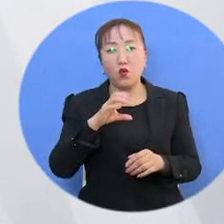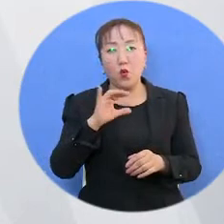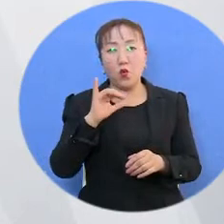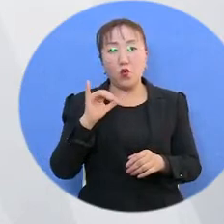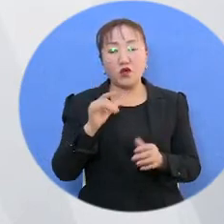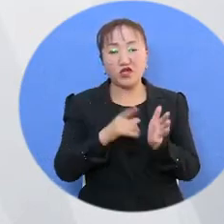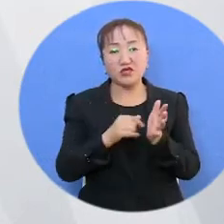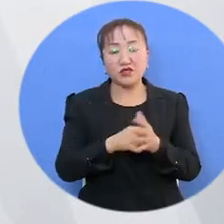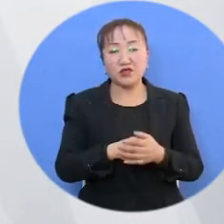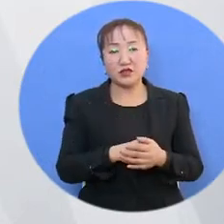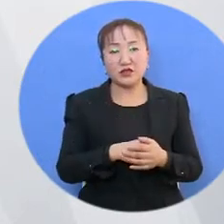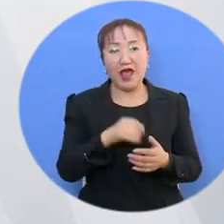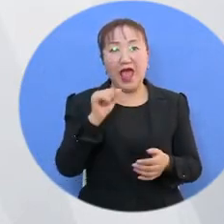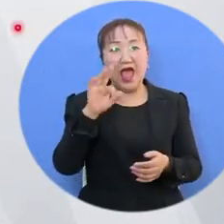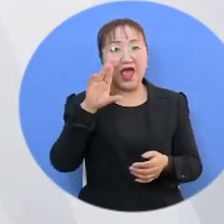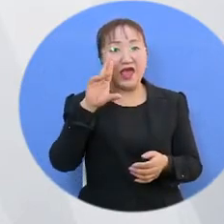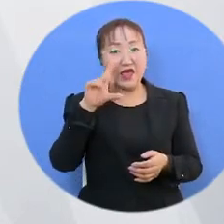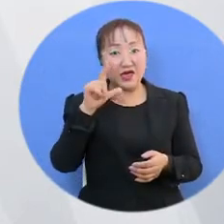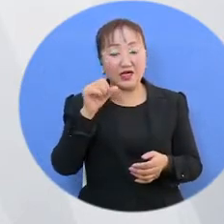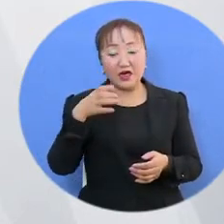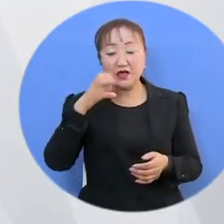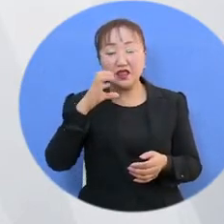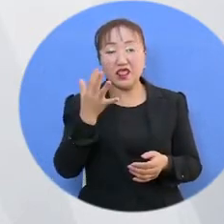гаргахдаа аягны тоогоор авч үздэг.